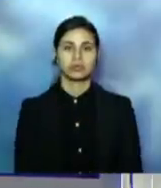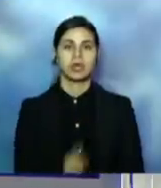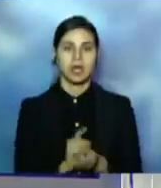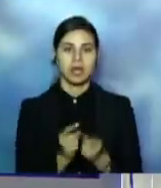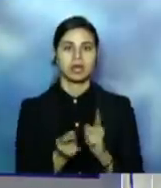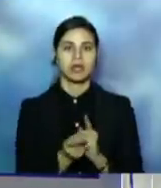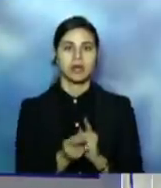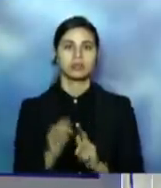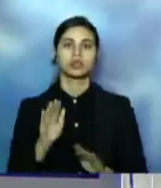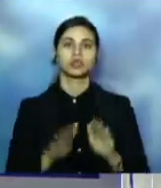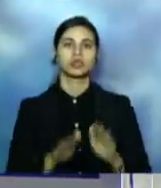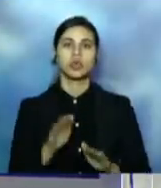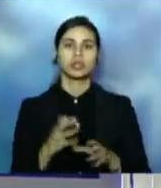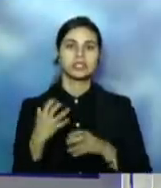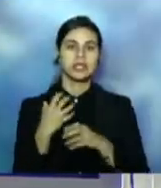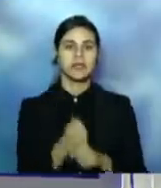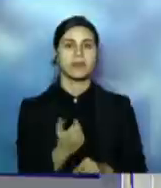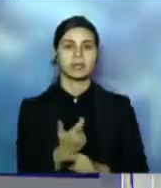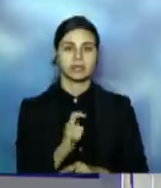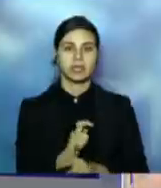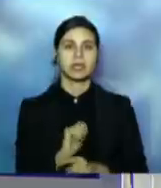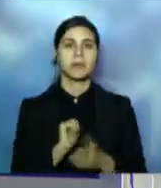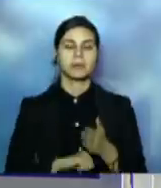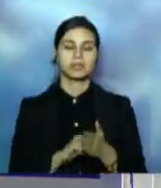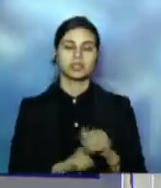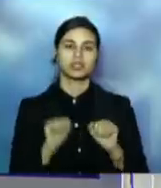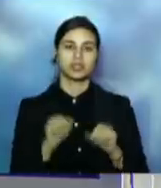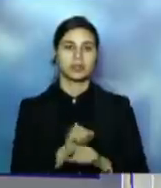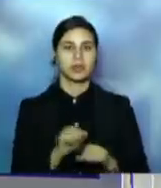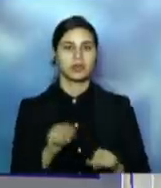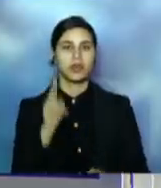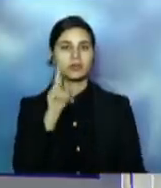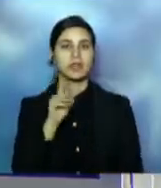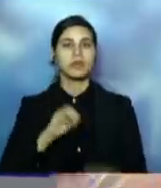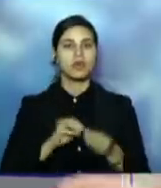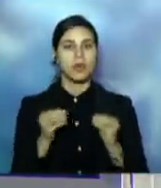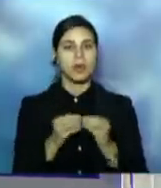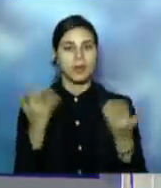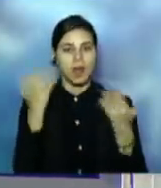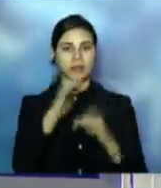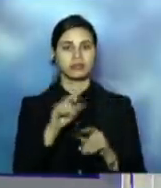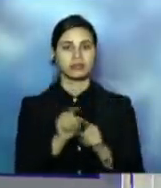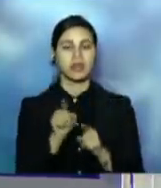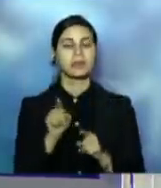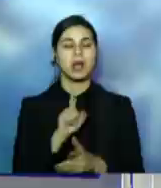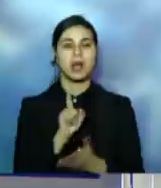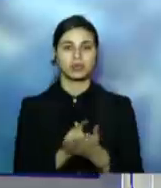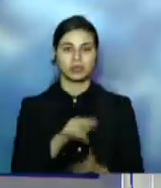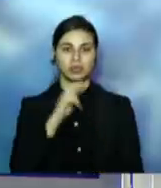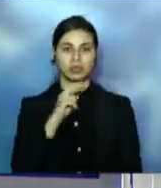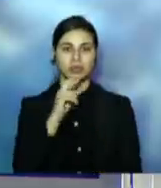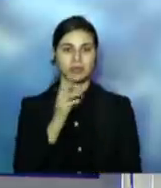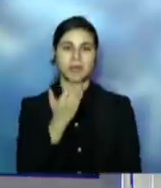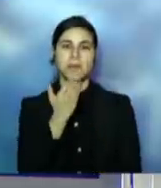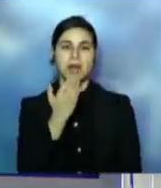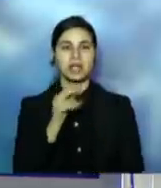არამედ წონის მკვეთრი კლების მიზეზი ხომ არ არის რაიმე პრობლემა შენიღბული, რომელიც არ უნდა გამოგვეპაროს და